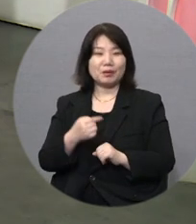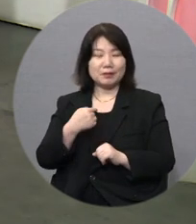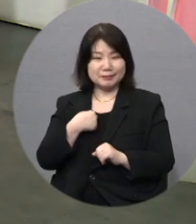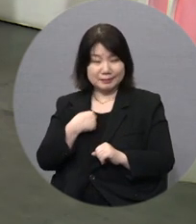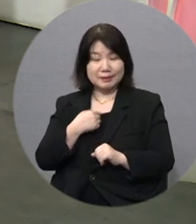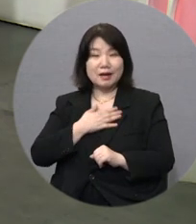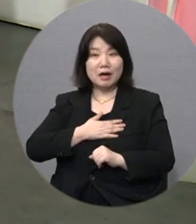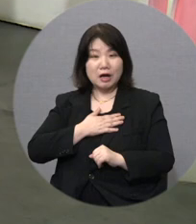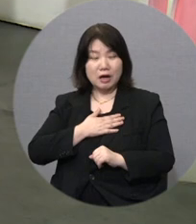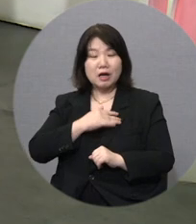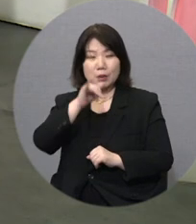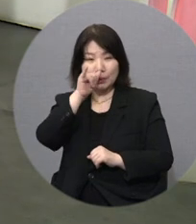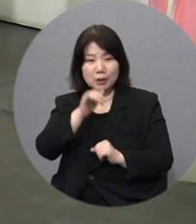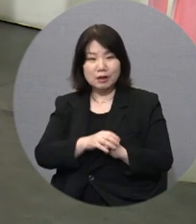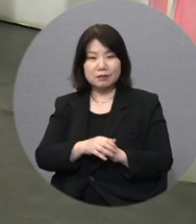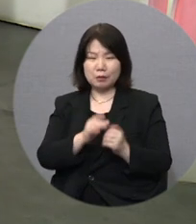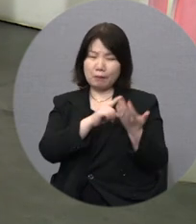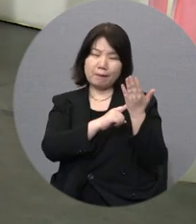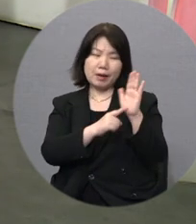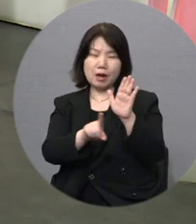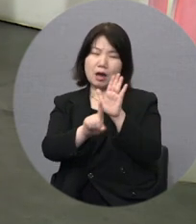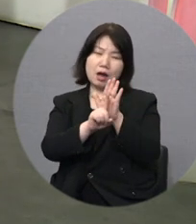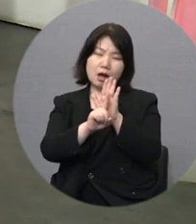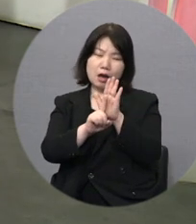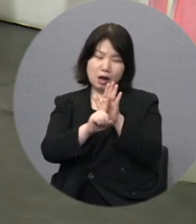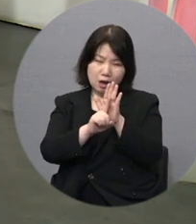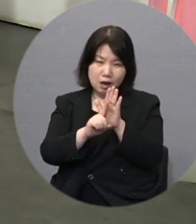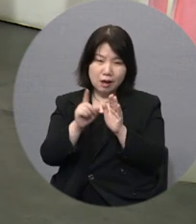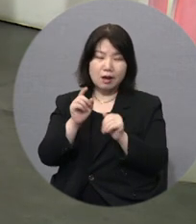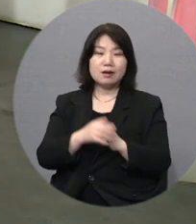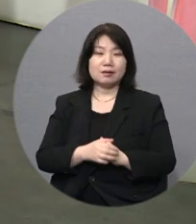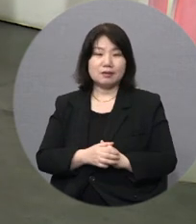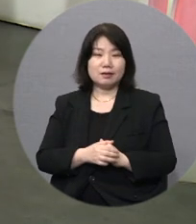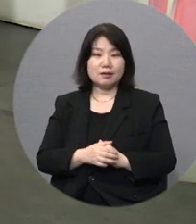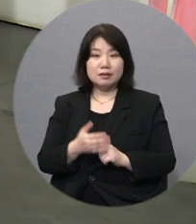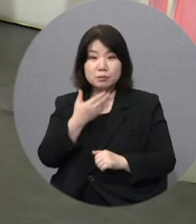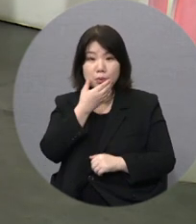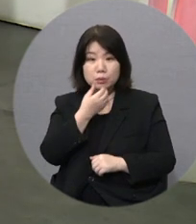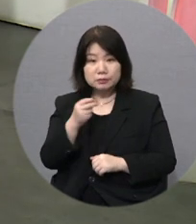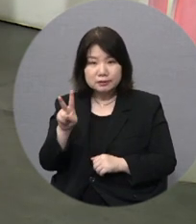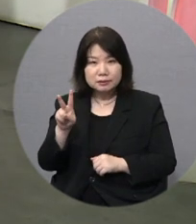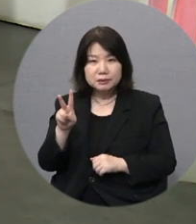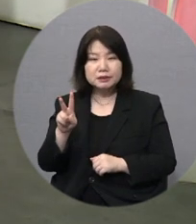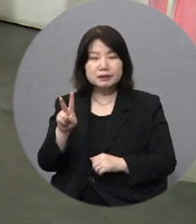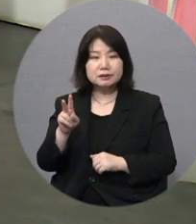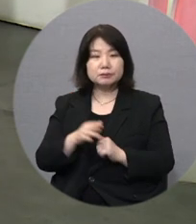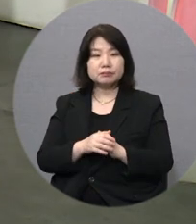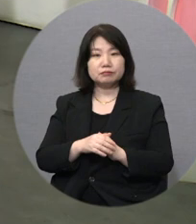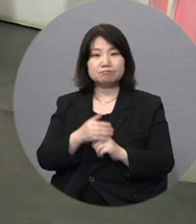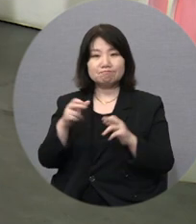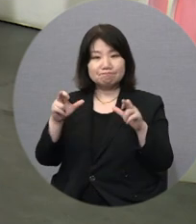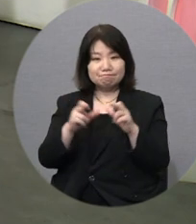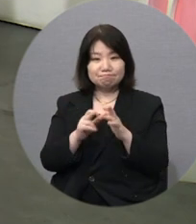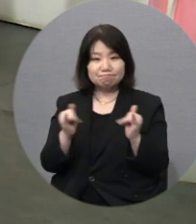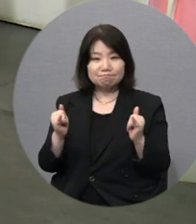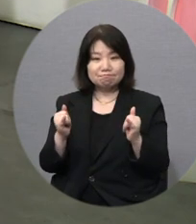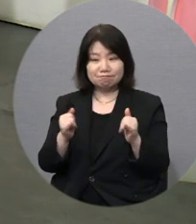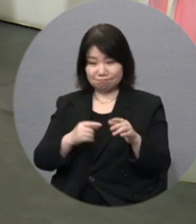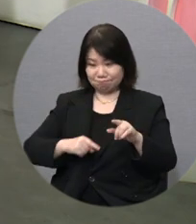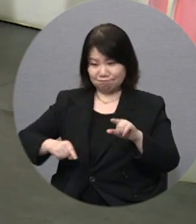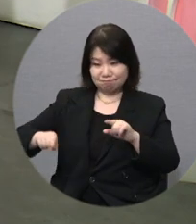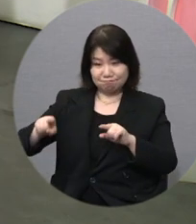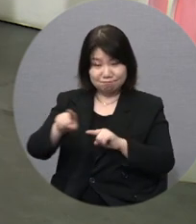또 알고 있고 제 많이 홍보를 하고 계시 줄 알고 있습니다 그러나 복지 보가 우리 장애인 복지의 선두에